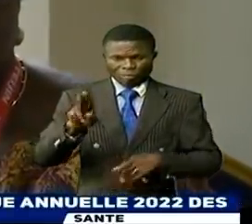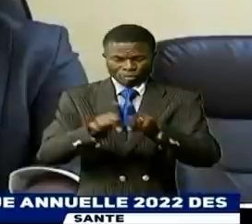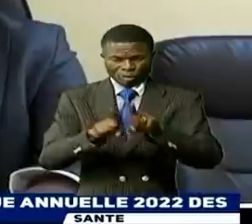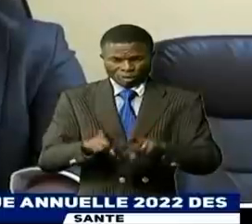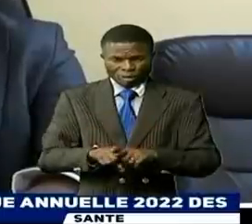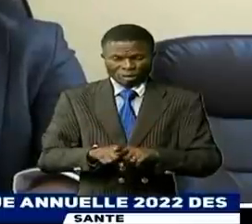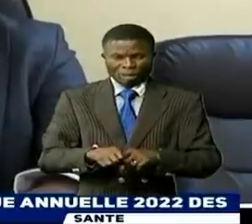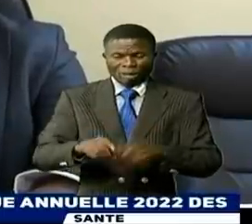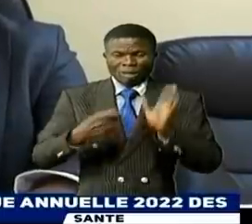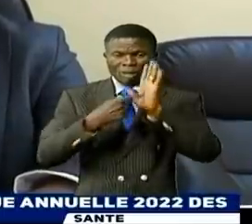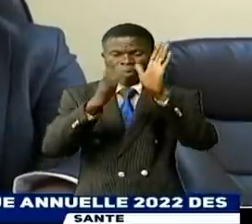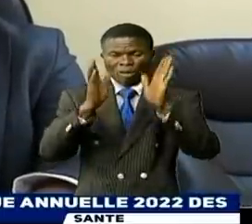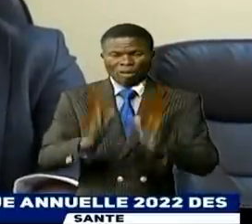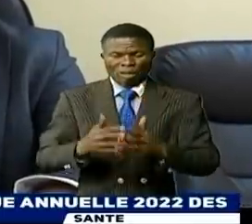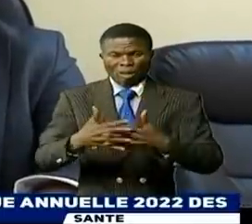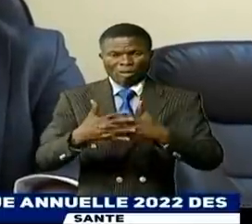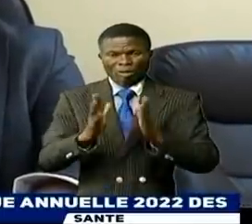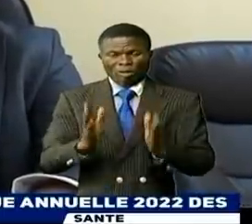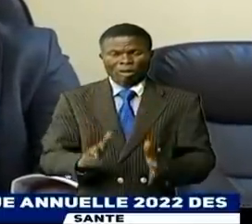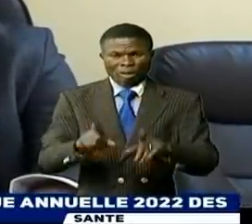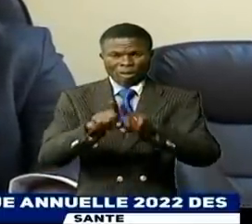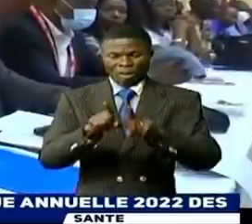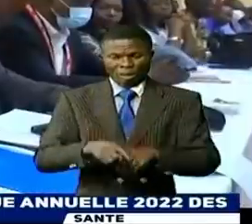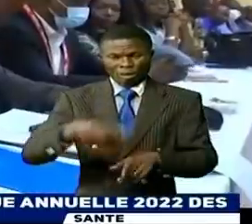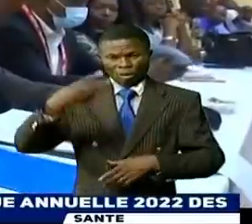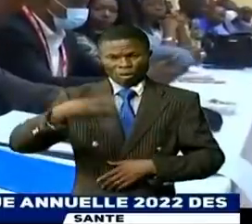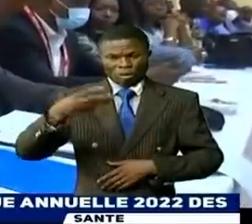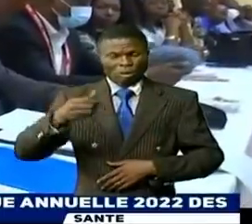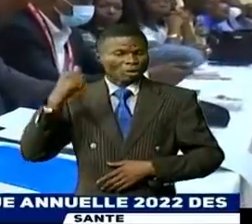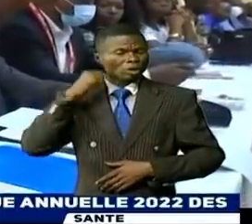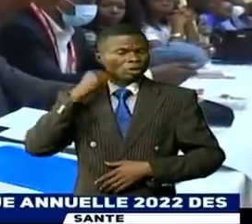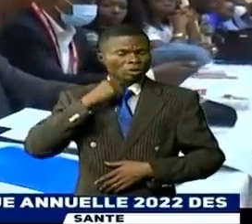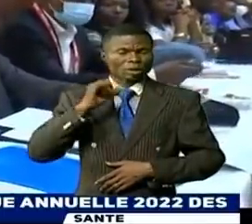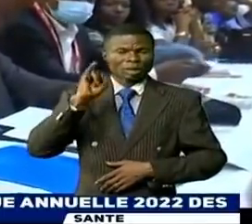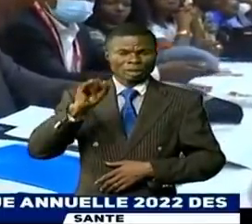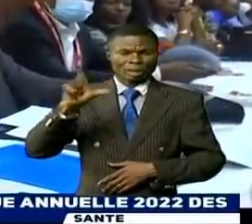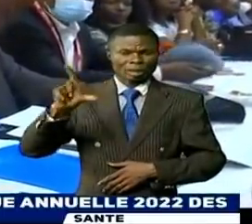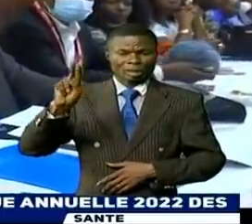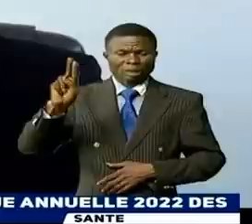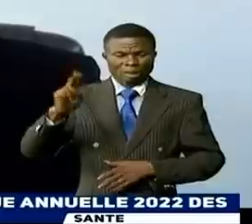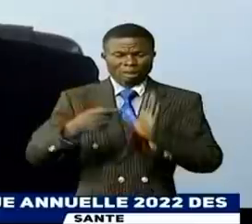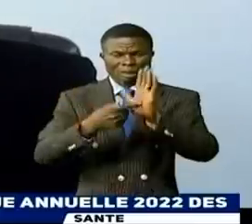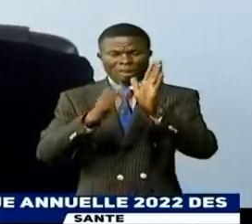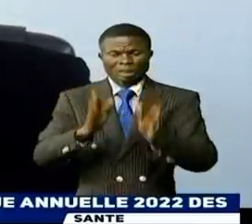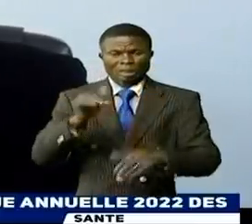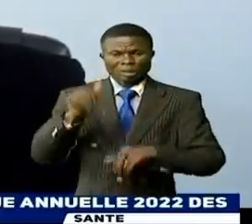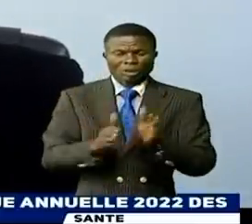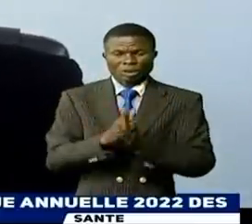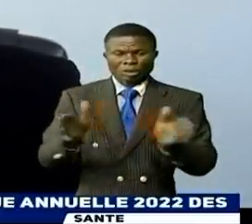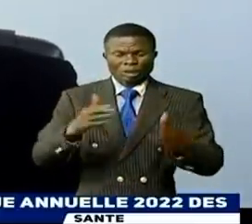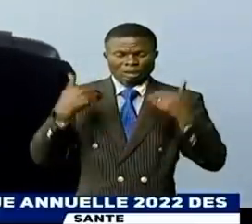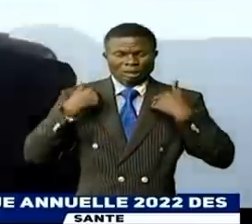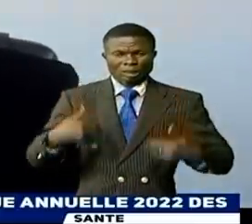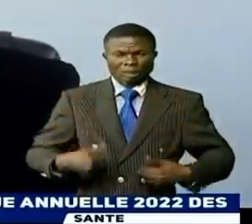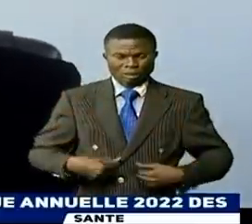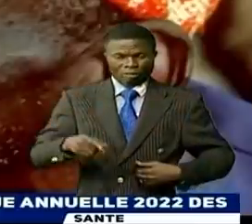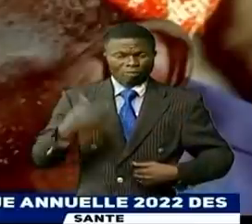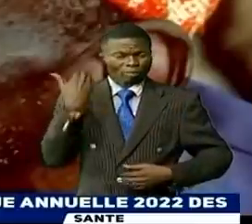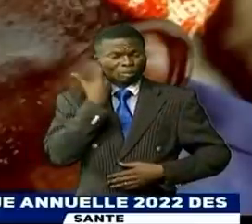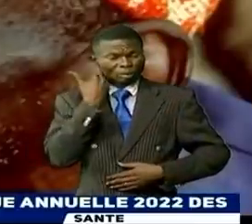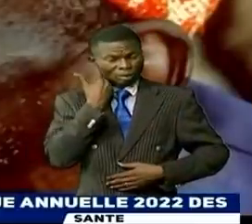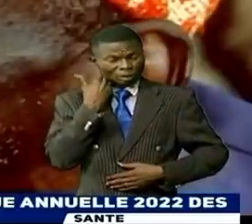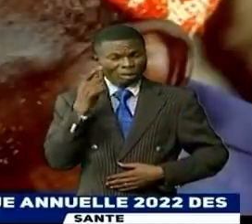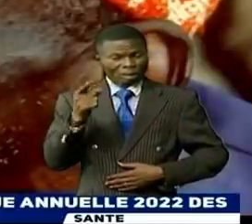du représentant des partenaires et enfin le mot de Dr Ilunga, représentant du secrétaire général à la santé. Les maladies